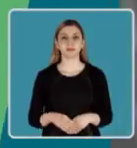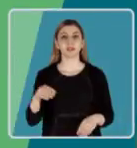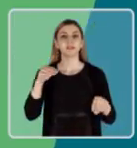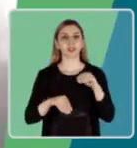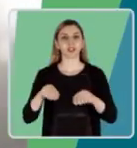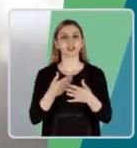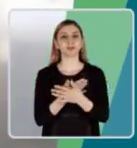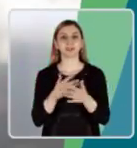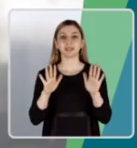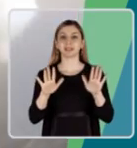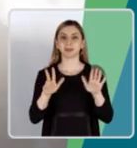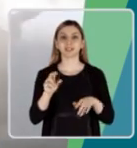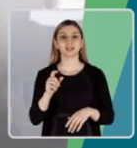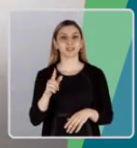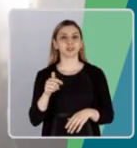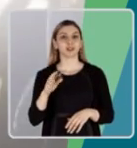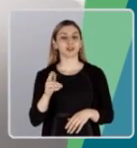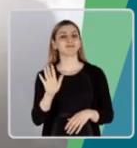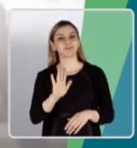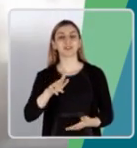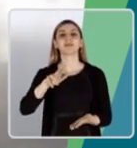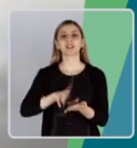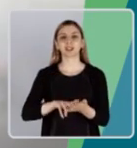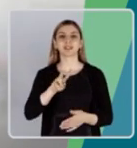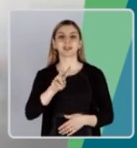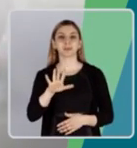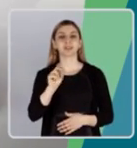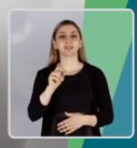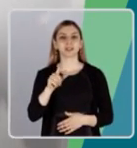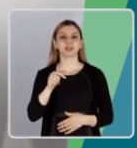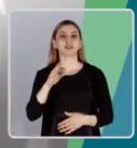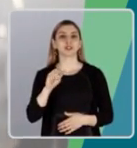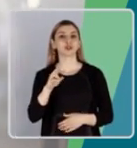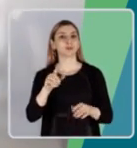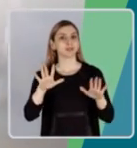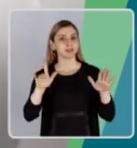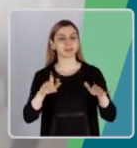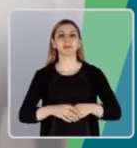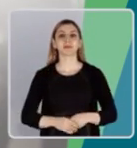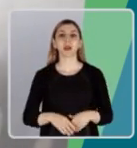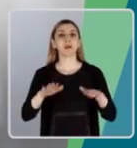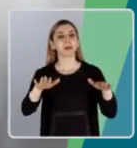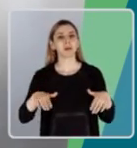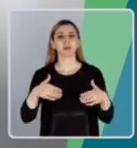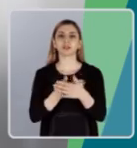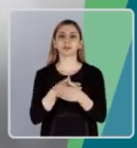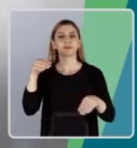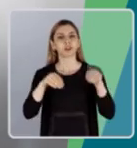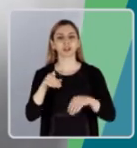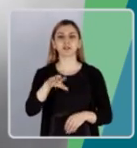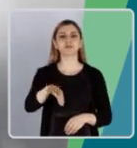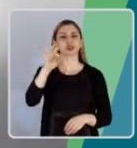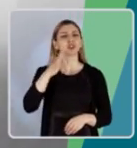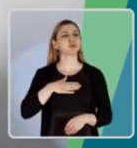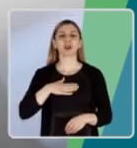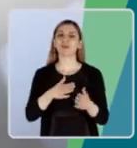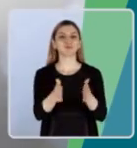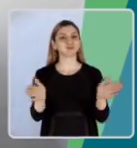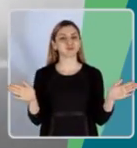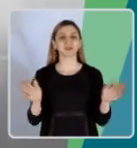Zgjidhjet shqiptare. Më 25 qershor 2017, ju do të zgjidhni me votën tuaj të lirë, të fshehtë, të barabartë dhe të drejtë për